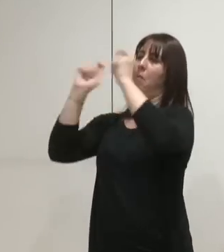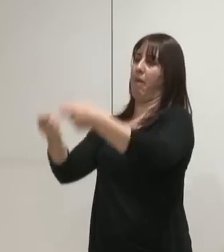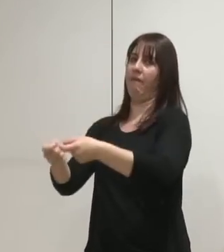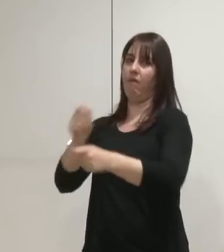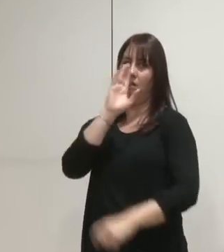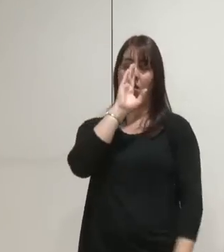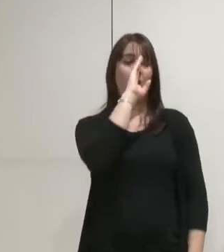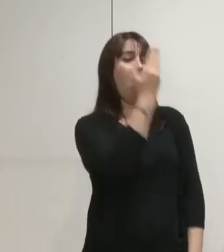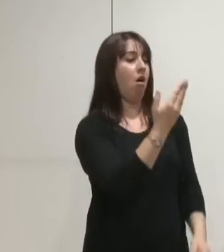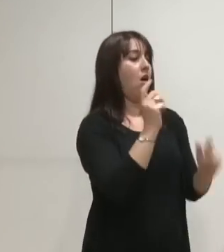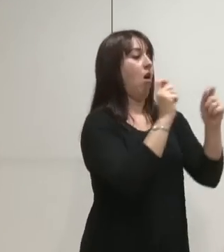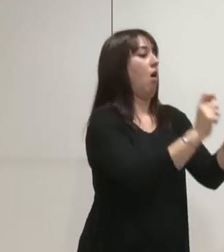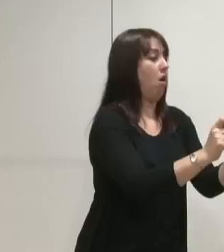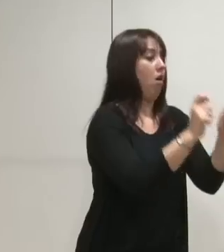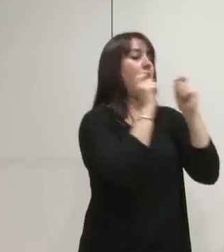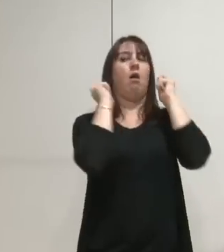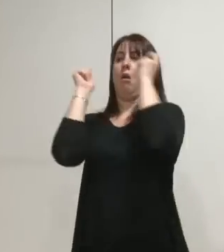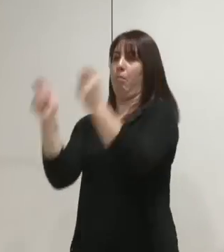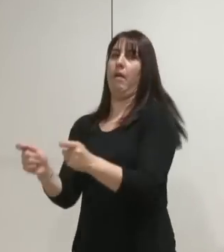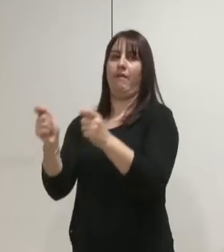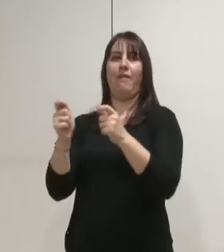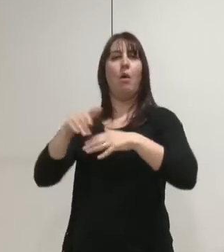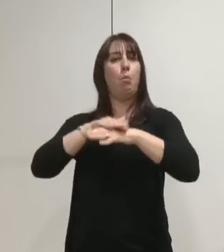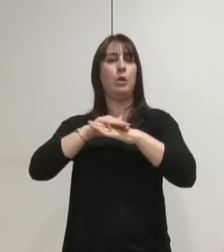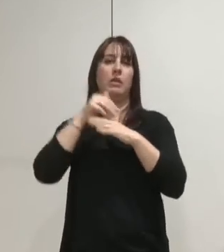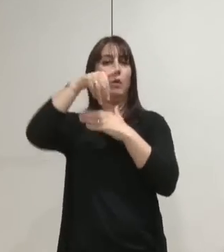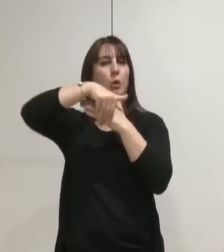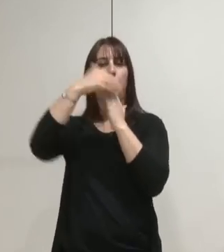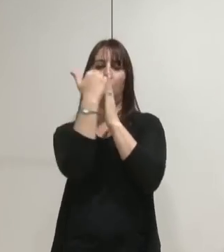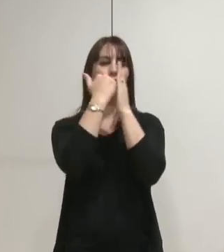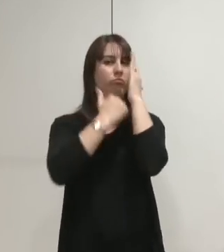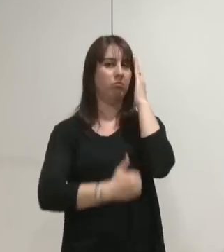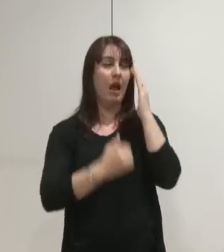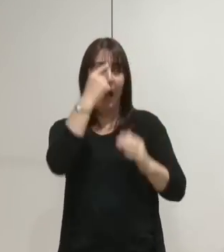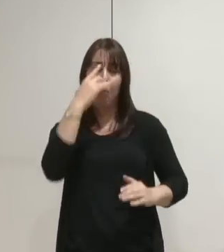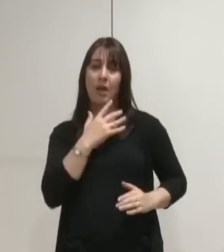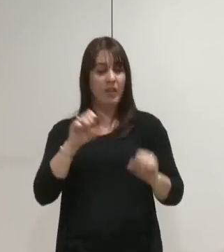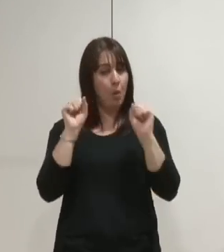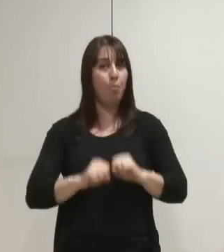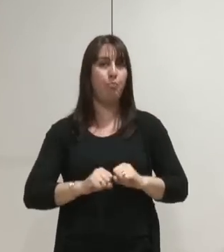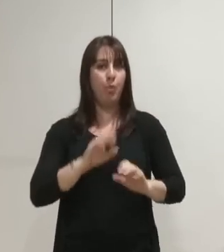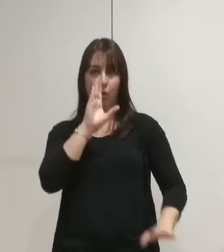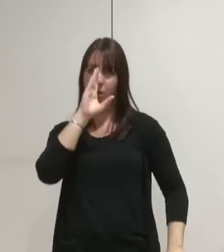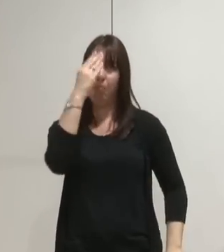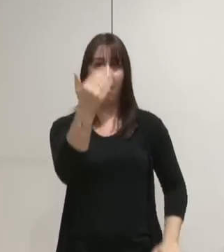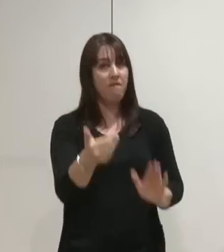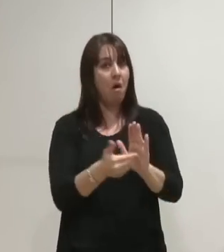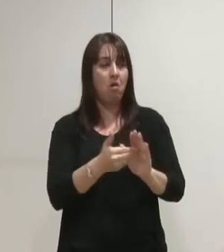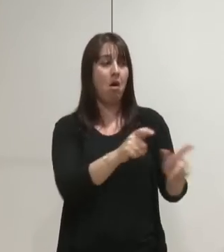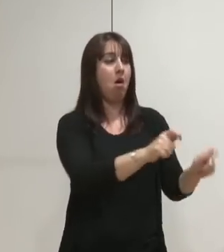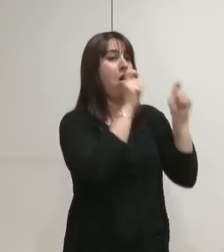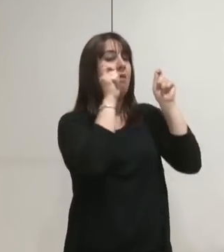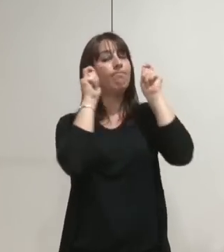Citéos pour les raisons que j'ai évoqué ce soir je pense que nous pouvons encore saisir ensemble cette opportunité je